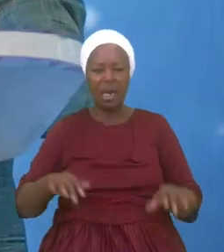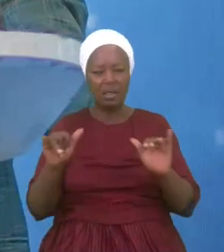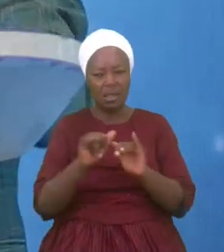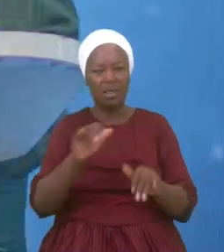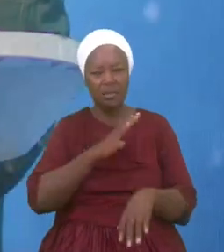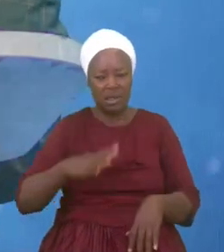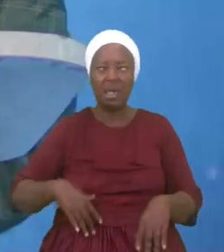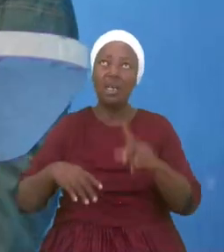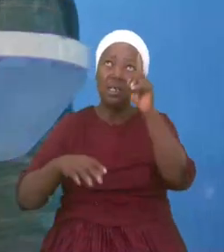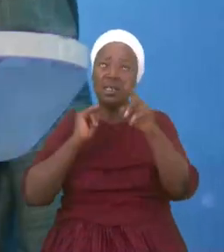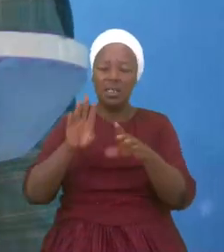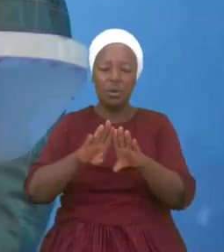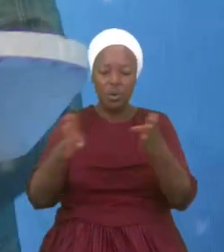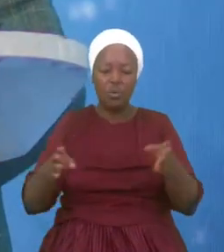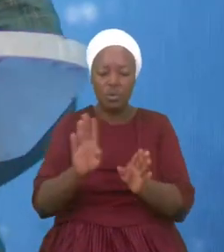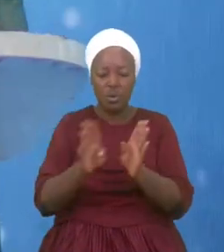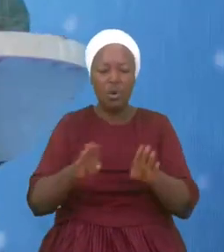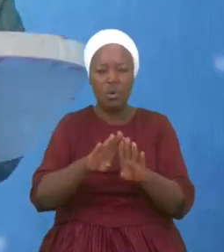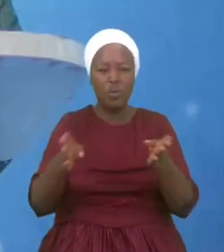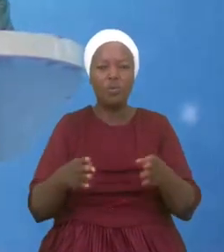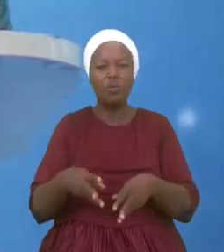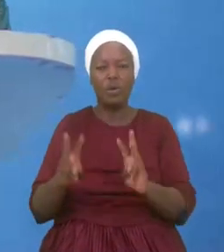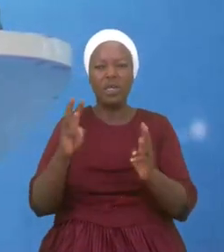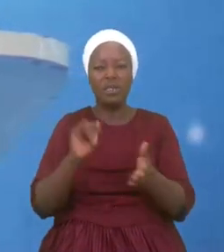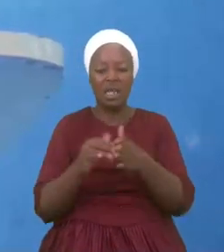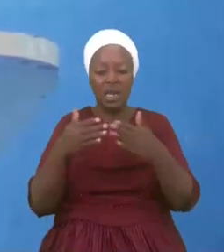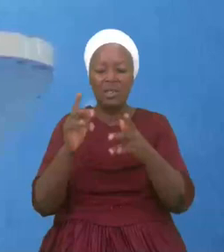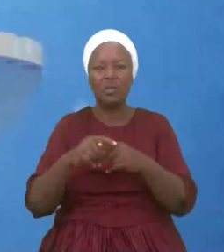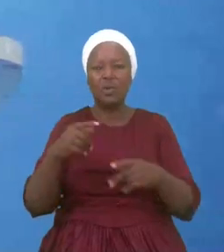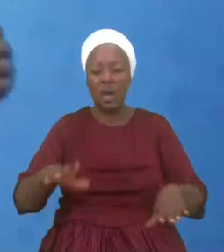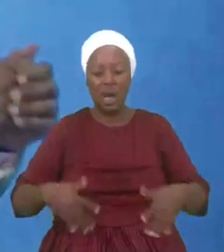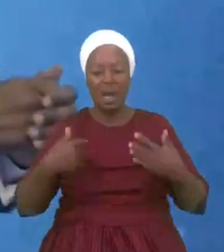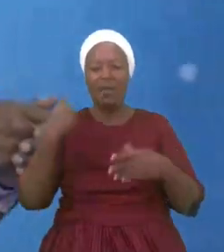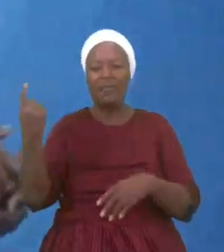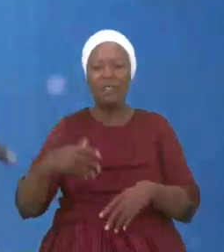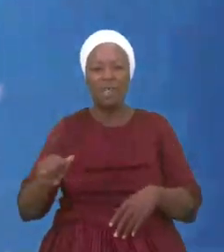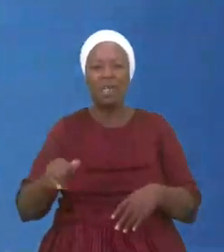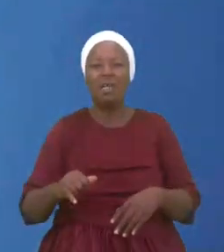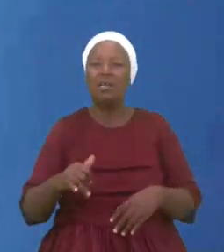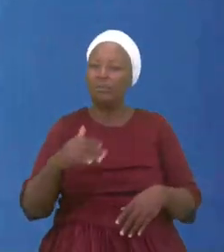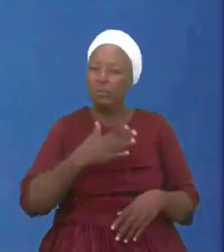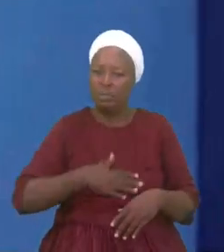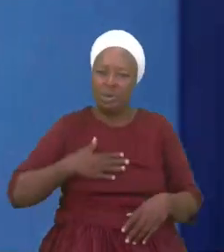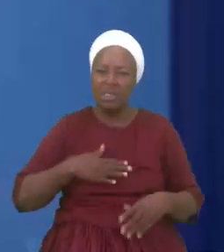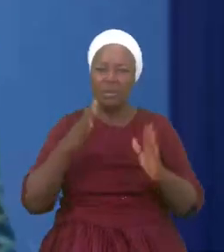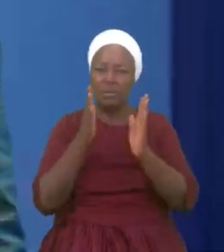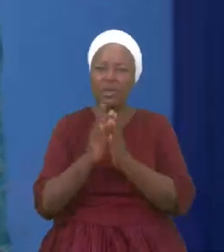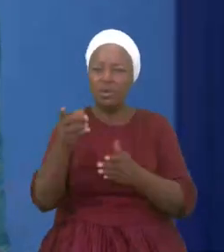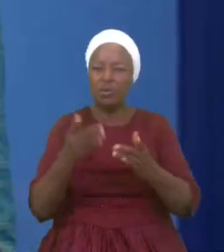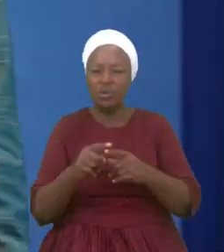avons prises il est le même Christ il est la voix la porte la voir ouverte qui conduit à la vie éternelle